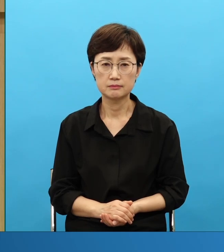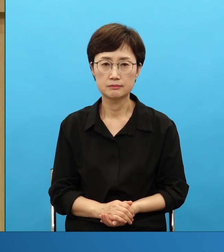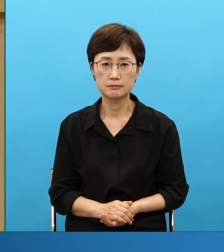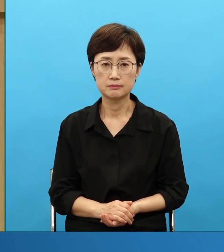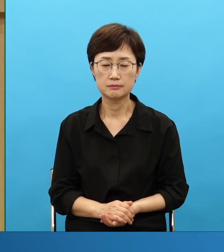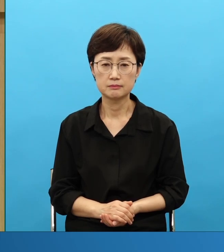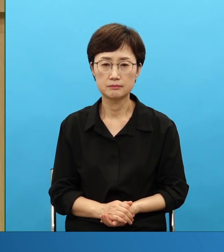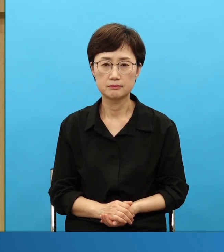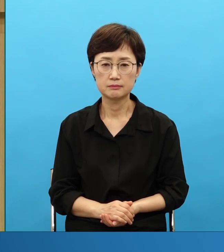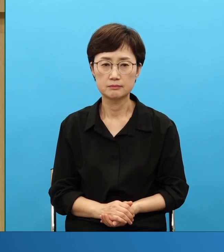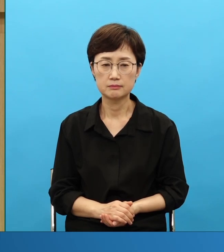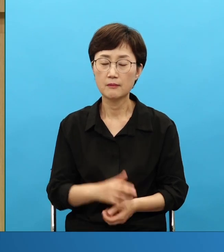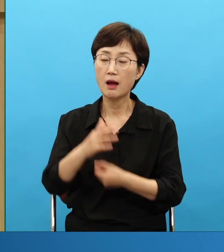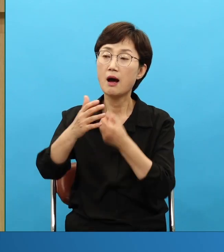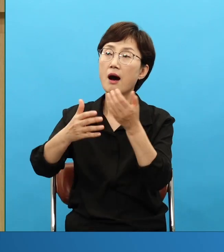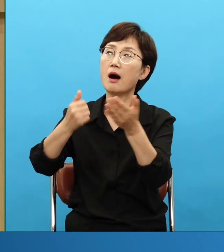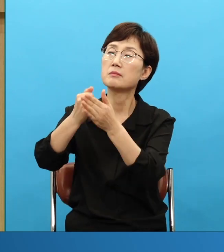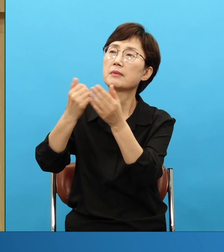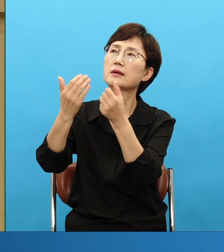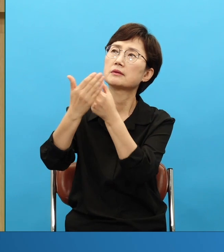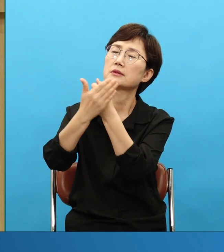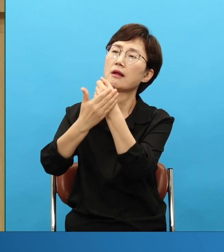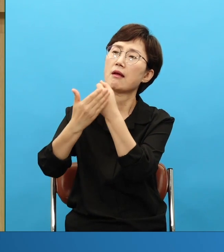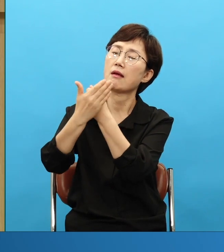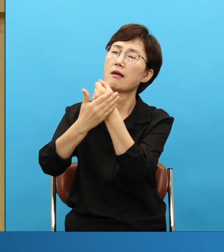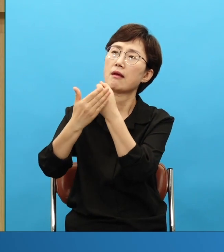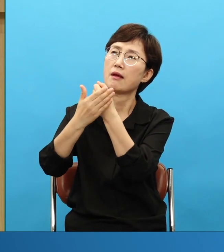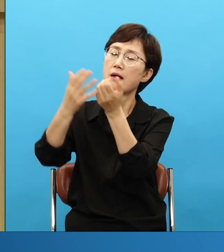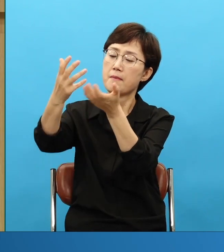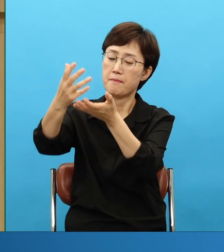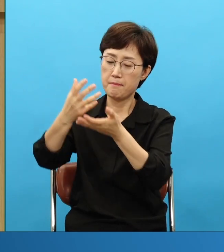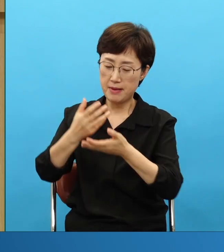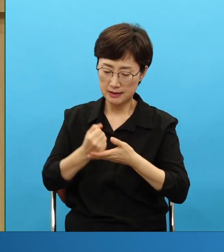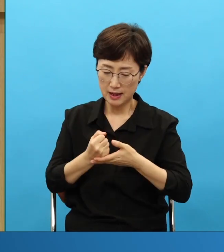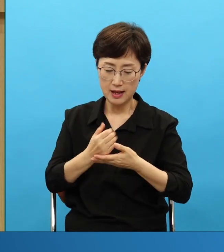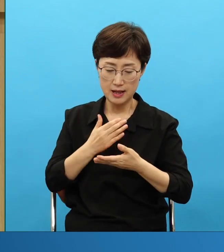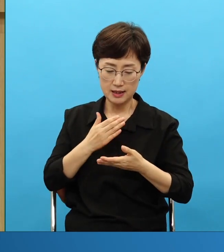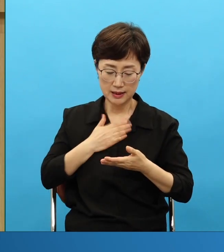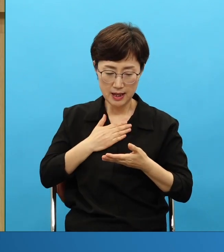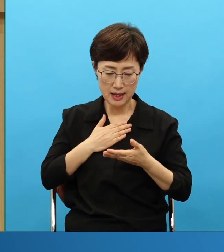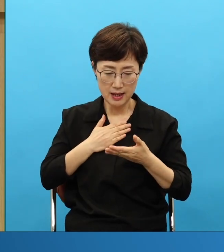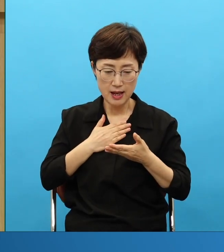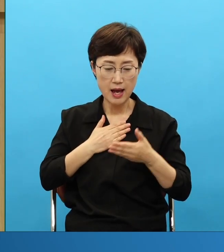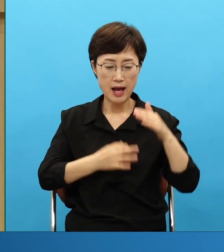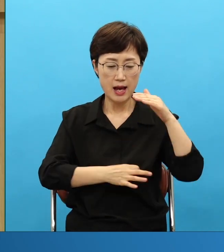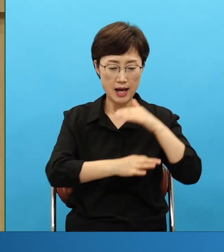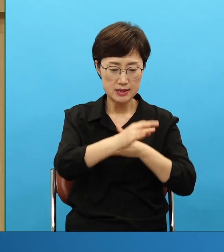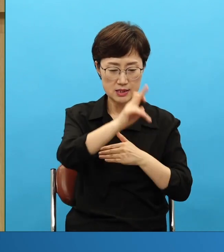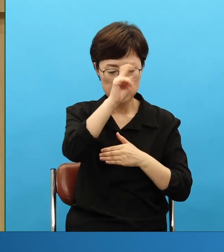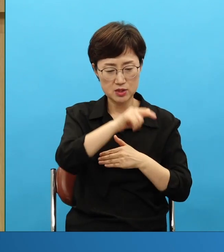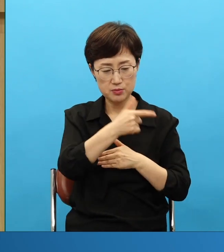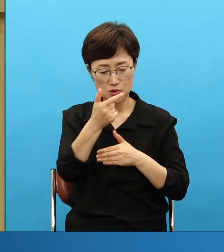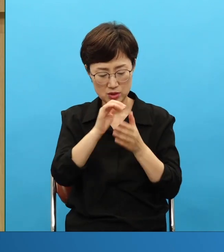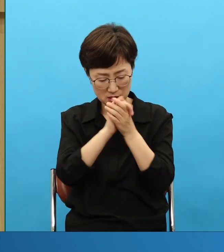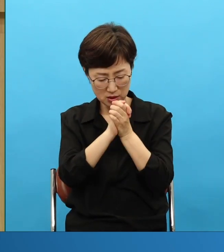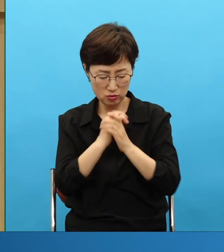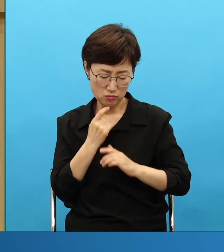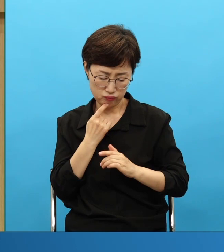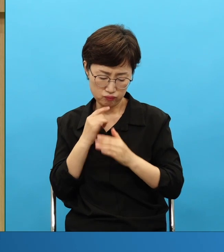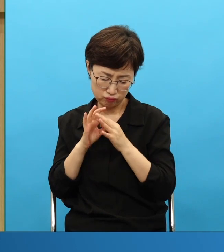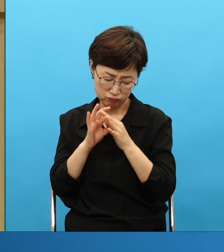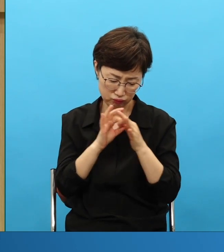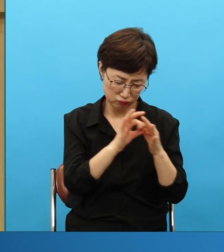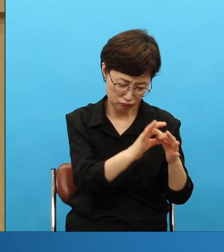prepared for us. 하나님의 은혜로 우리는 3가지 집중을 통해 하나님의 절대 망대를 소유하는